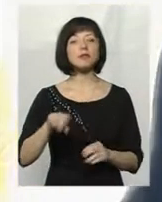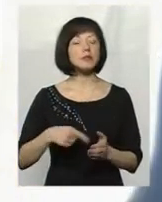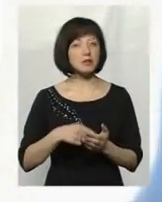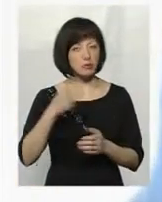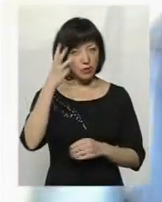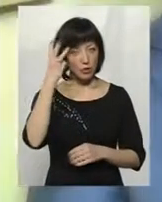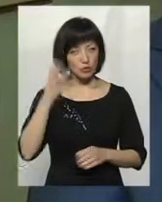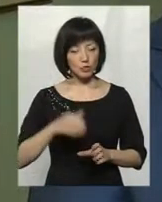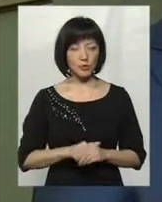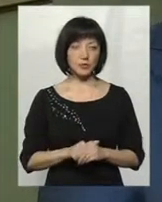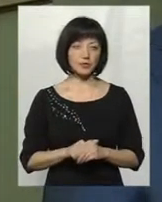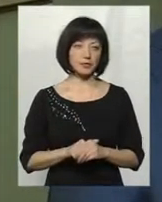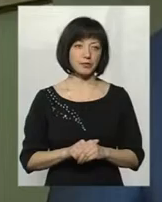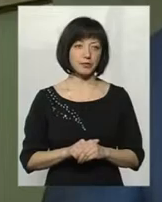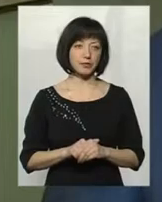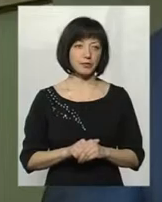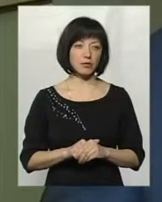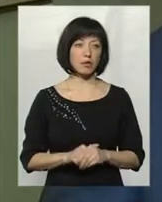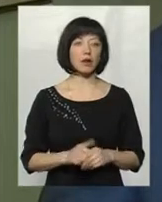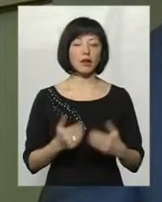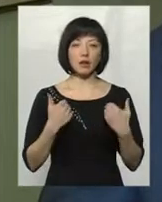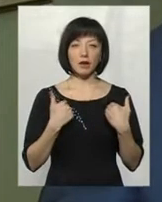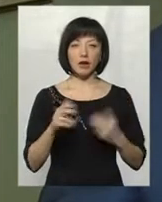Хмельницькому. Я вважаю, що це